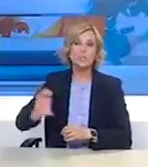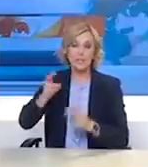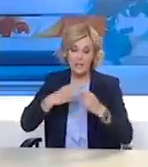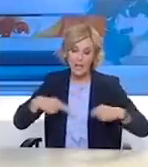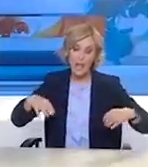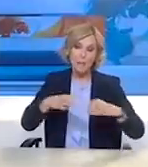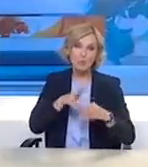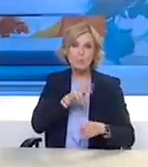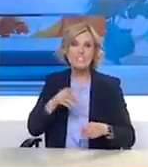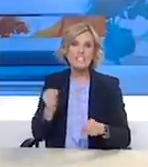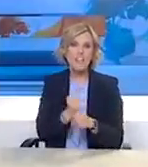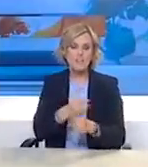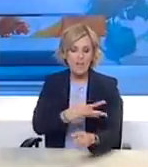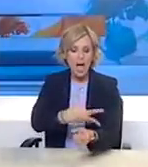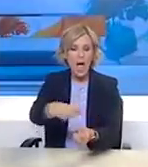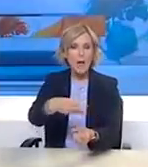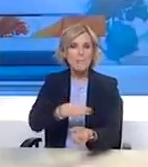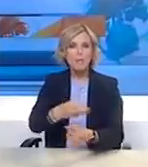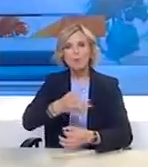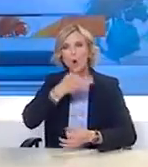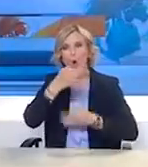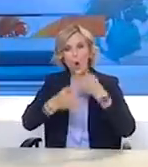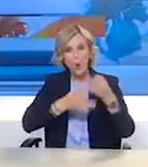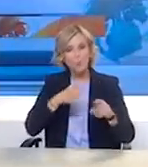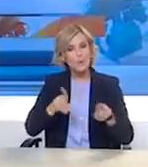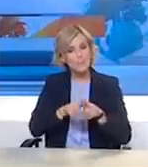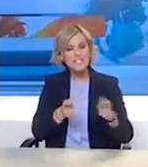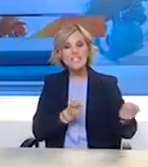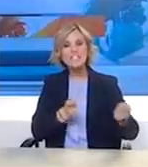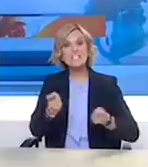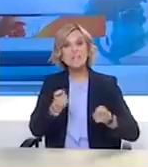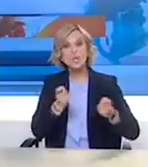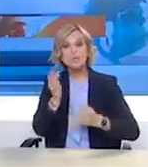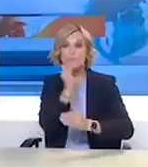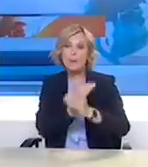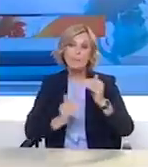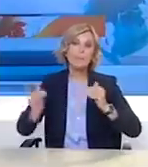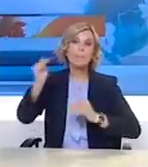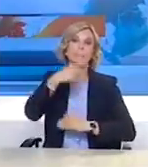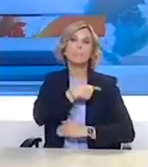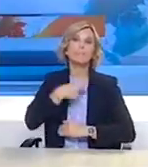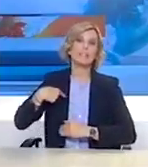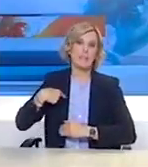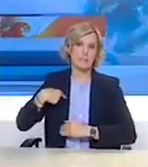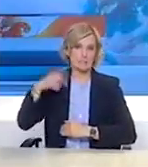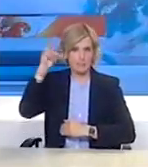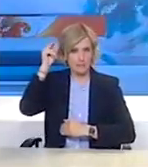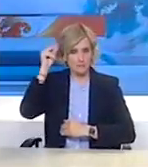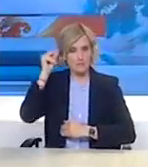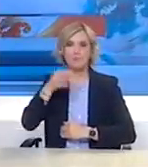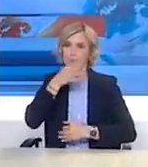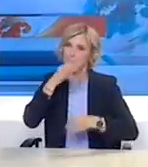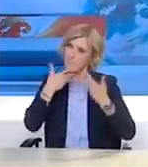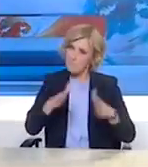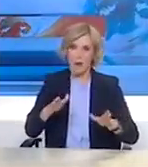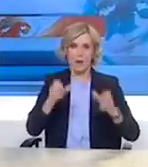από συναδέλφους αιματολόγους, πάλι από το συντονισμό του Πρίτανη του Πανεπιστημίου Αθηνών, μας ανακοίνωσε το πρωτόκολλο. Θέλω να τονίσω πάλι εδώ